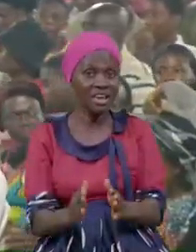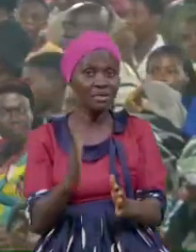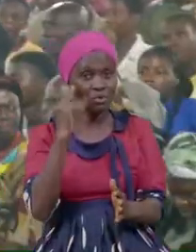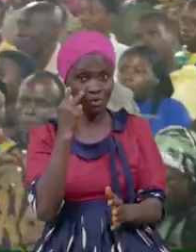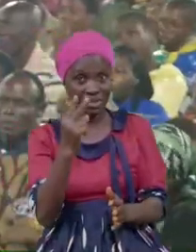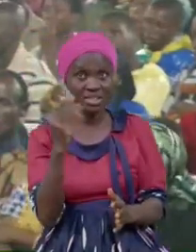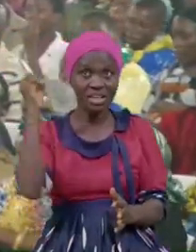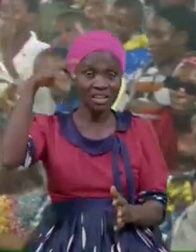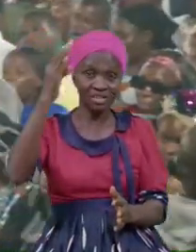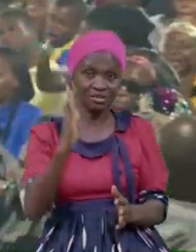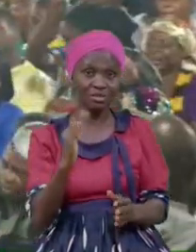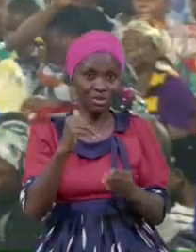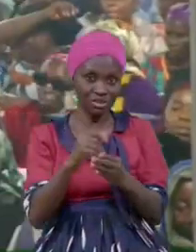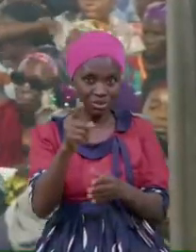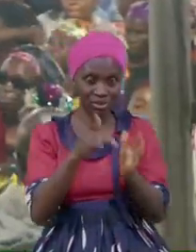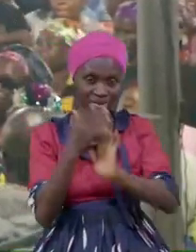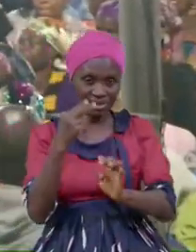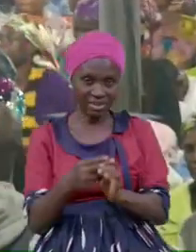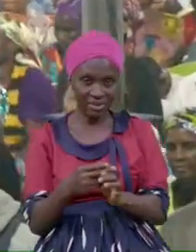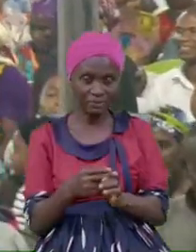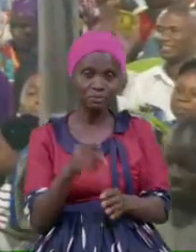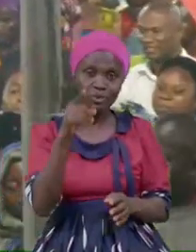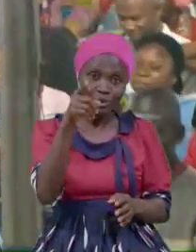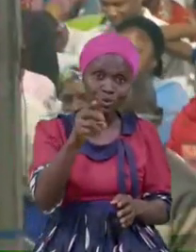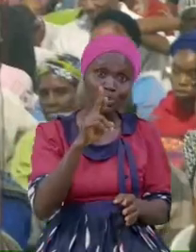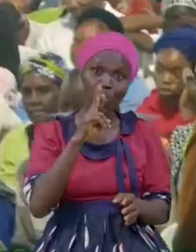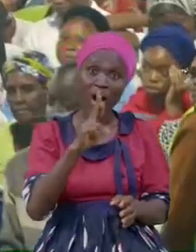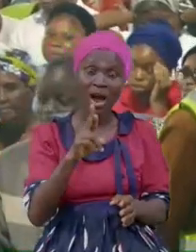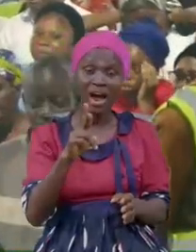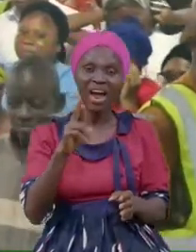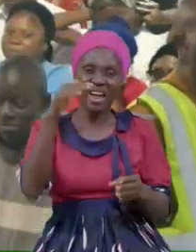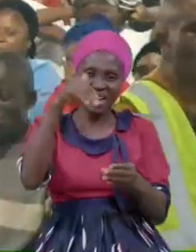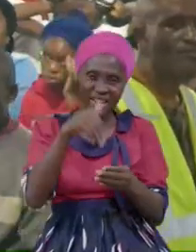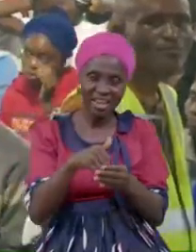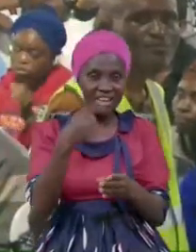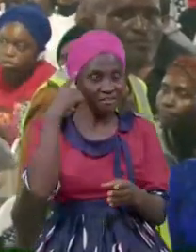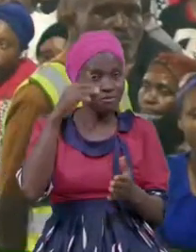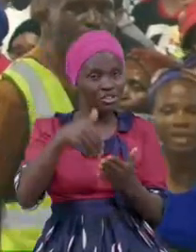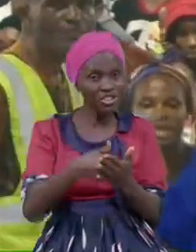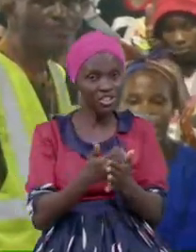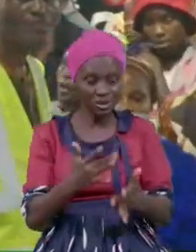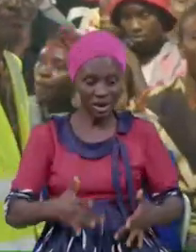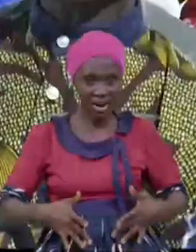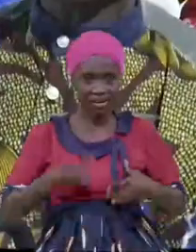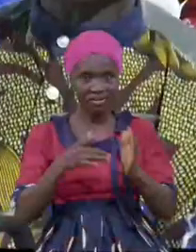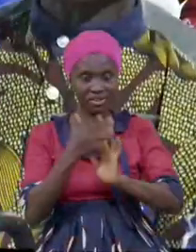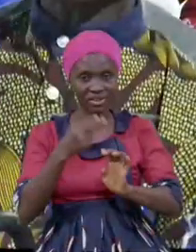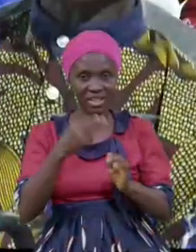Tu es là pour une nouvelle vie. Quelque chose qui n'est jamais arrivé avant va se produire ce